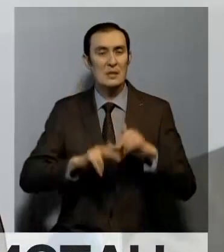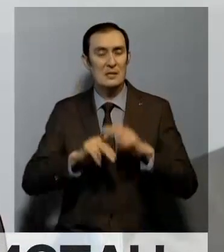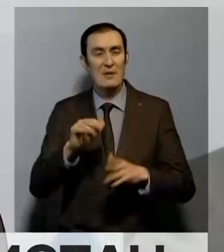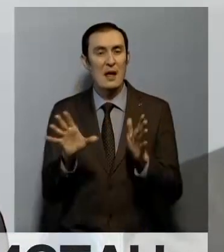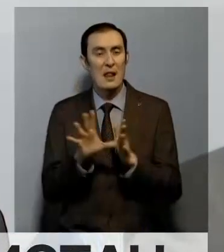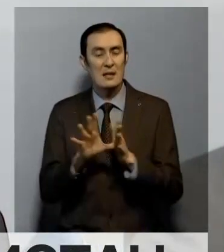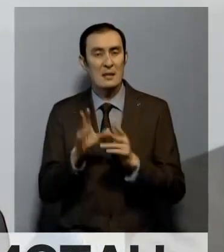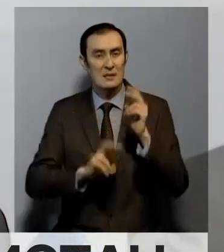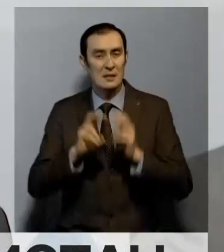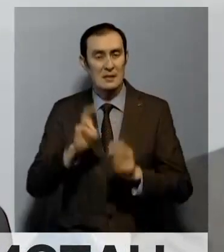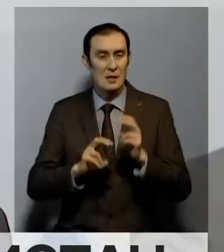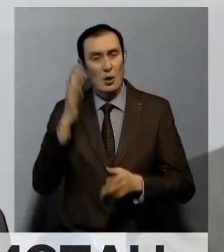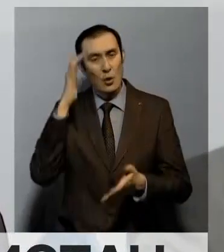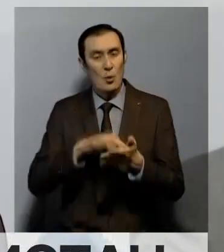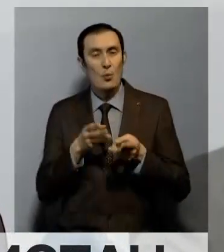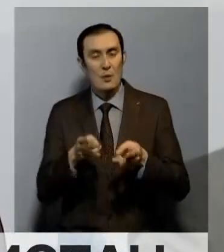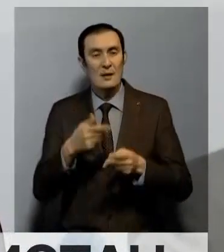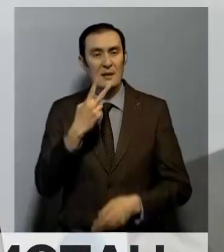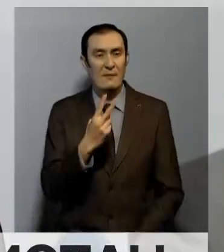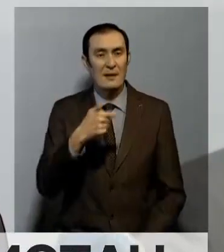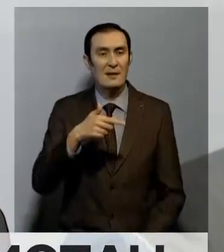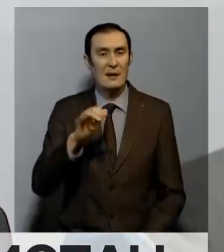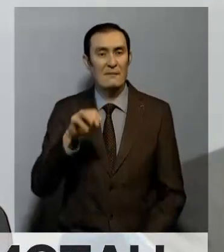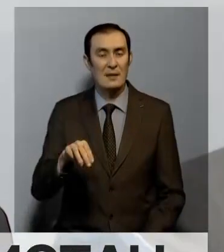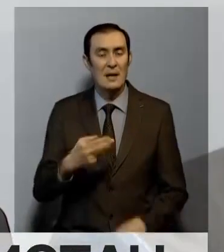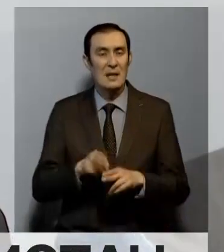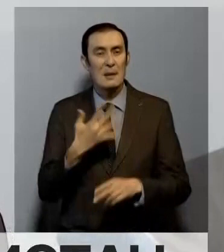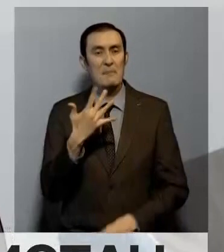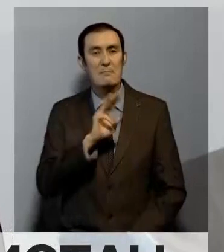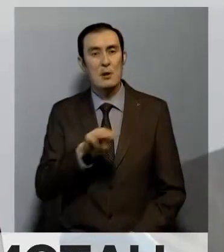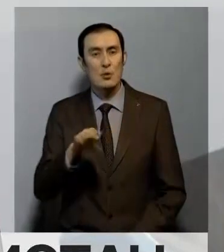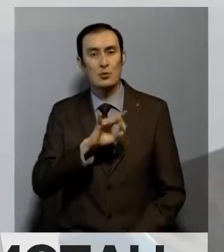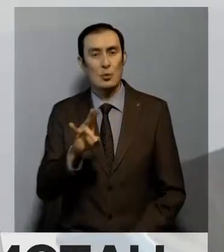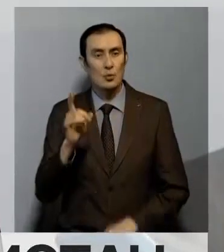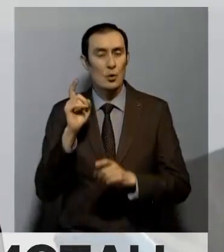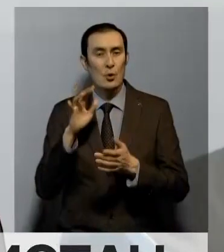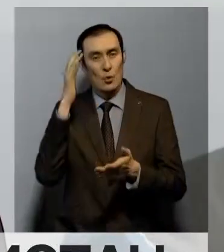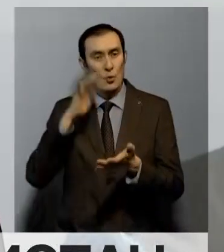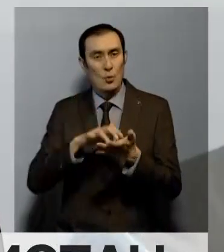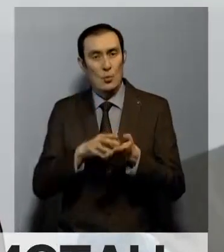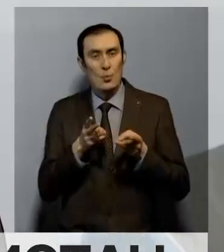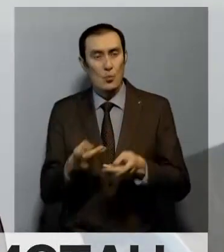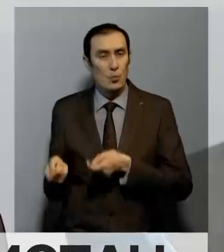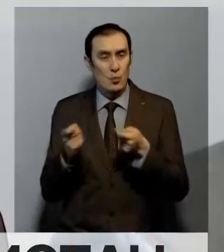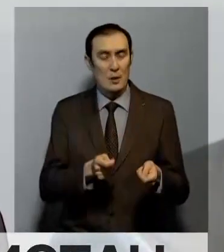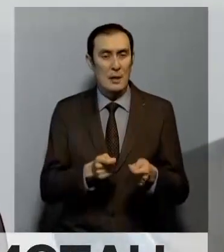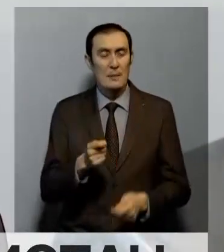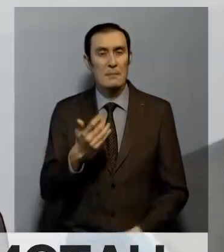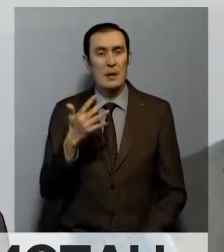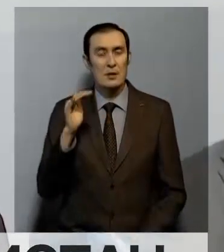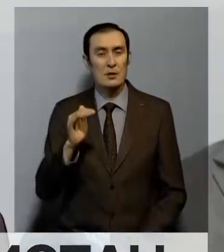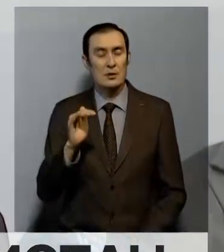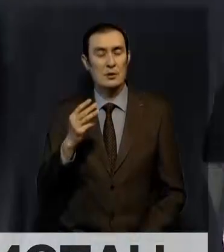электростанции угольные 2 гигаватта мощностью. Это 5 миллионов тонн поставки угля с казахстанской стороны, 3000